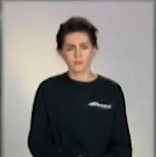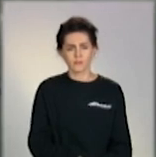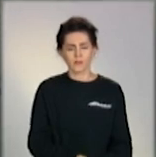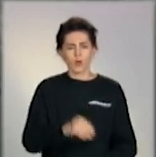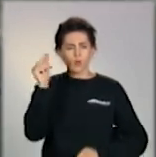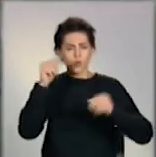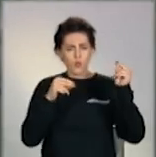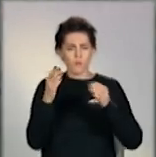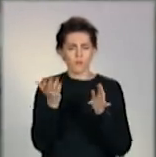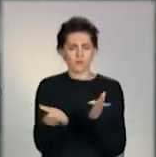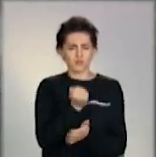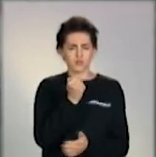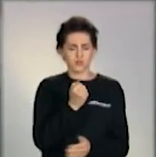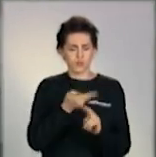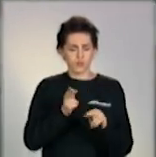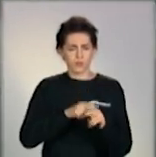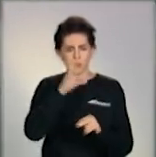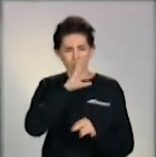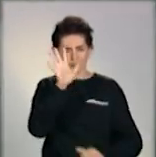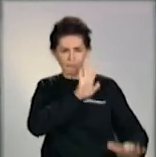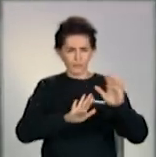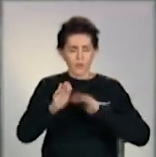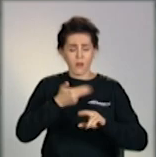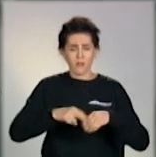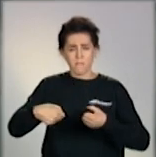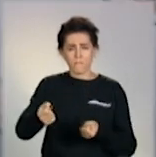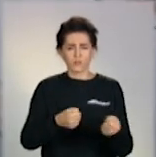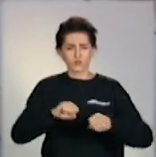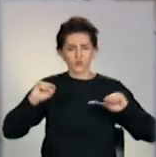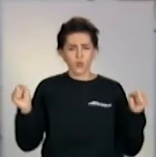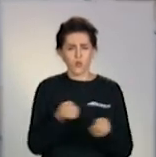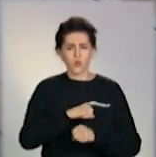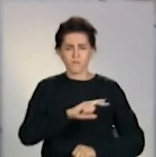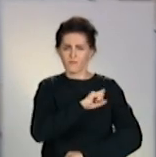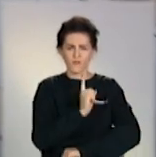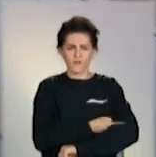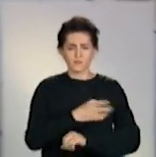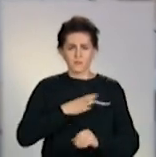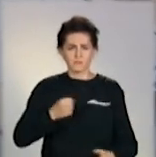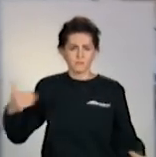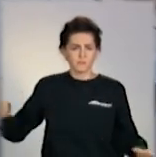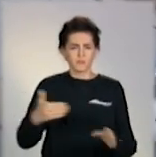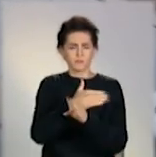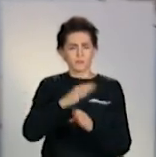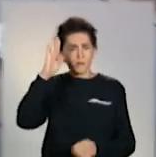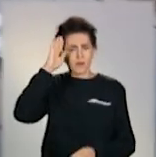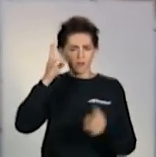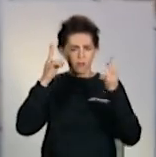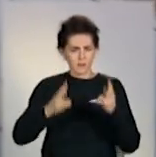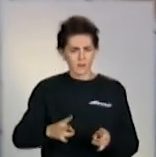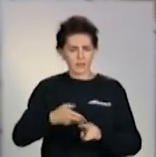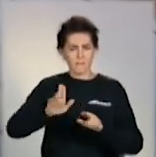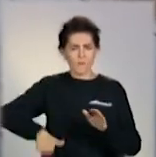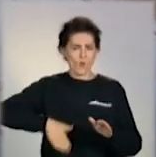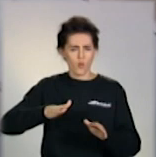дощ, погана видимість ділянки. Автівка на великій швидкості збиває хлопчика, який проїжджає пішохідний перехід на самокаті.